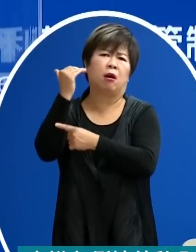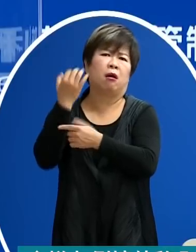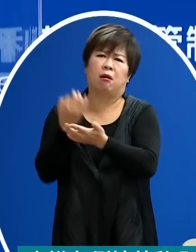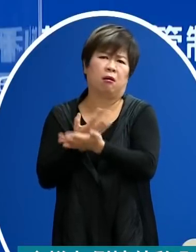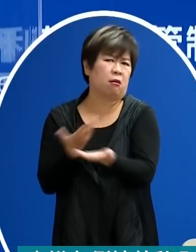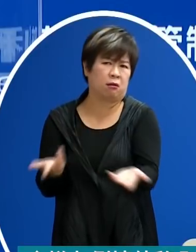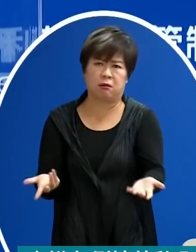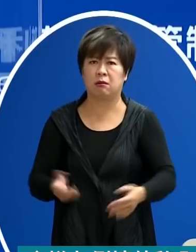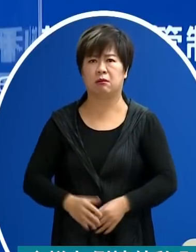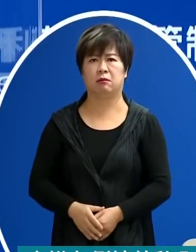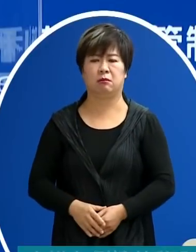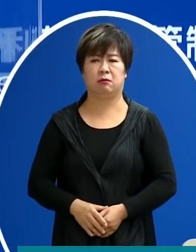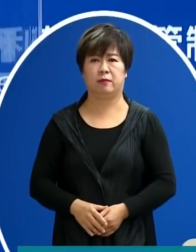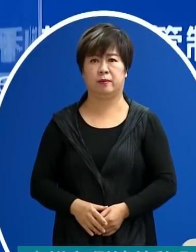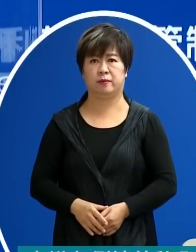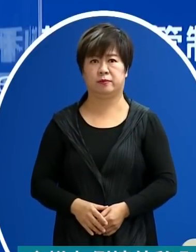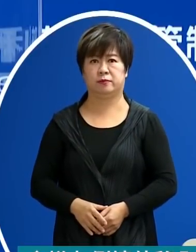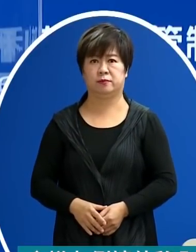高。